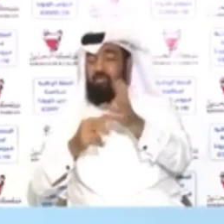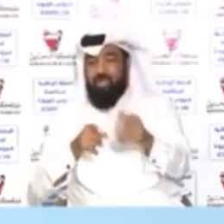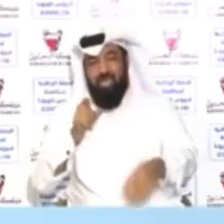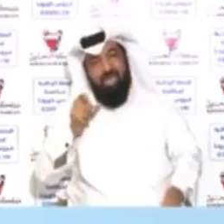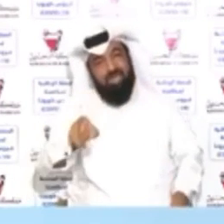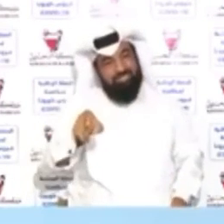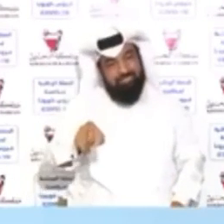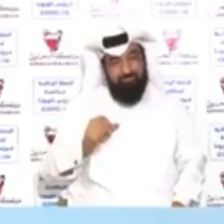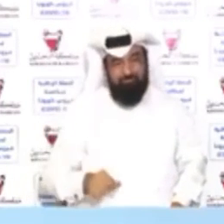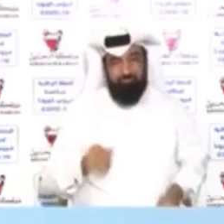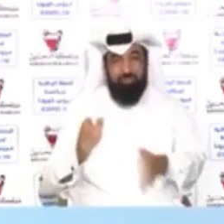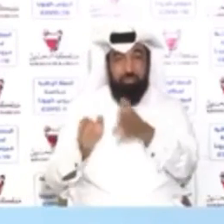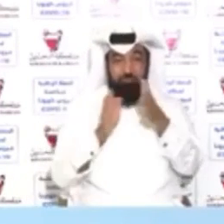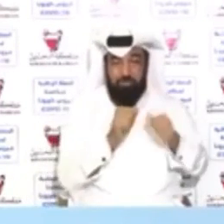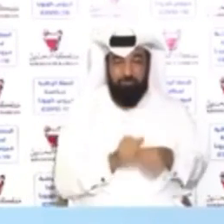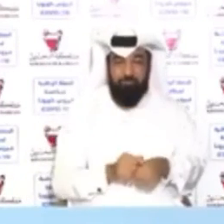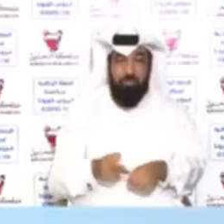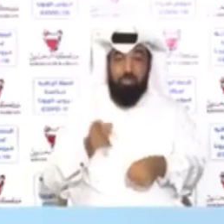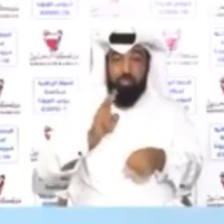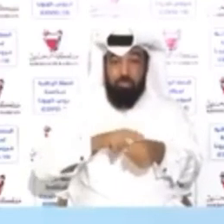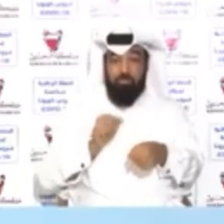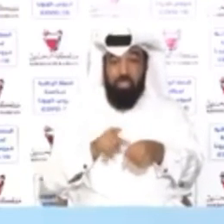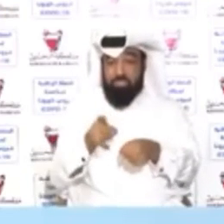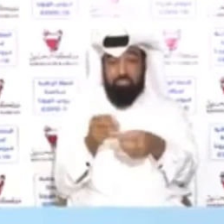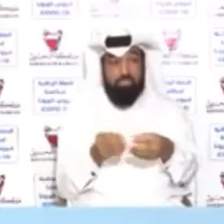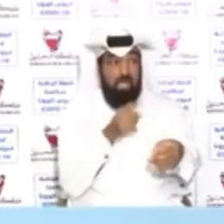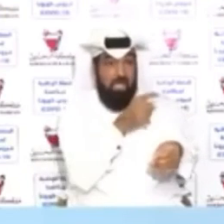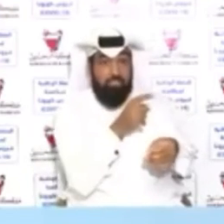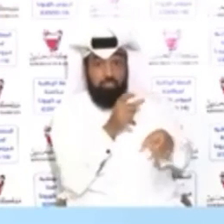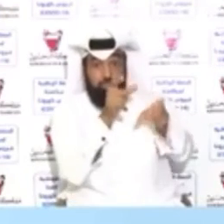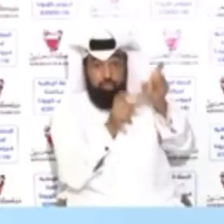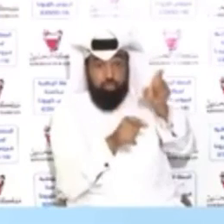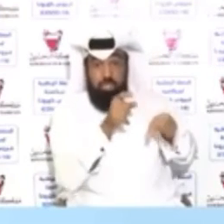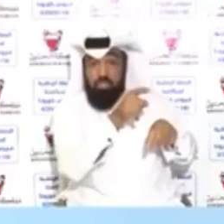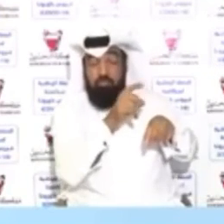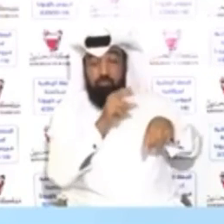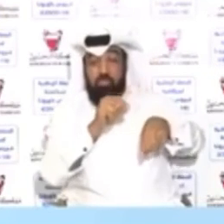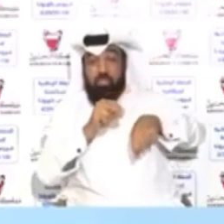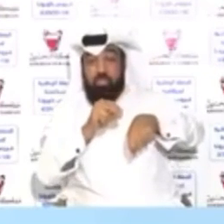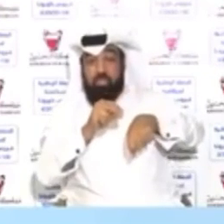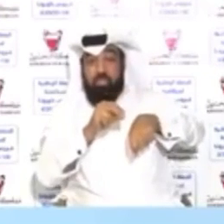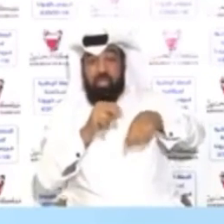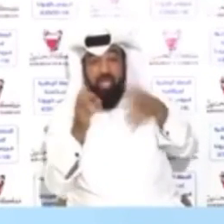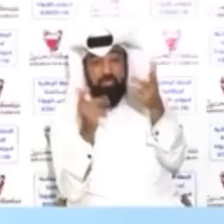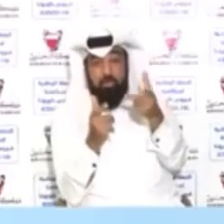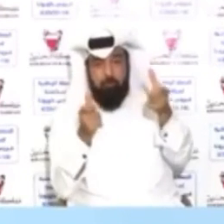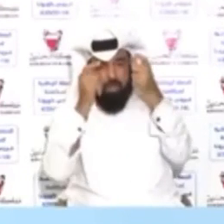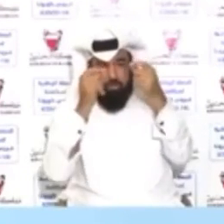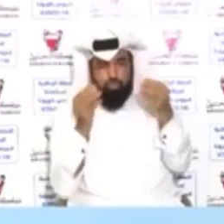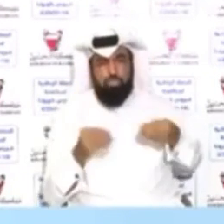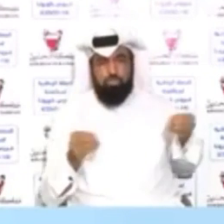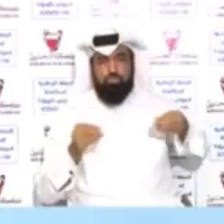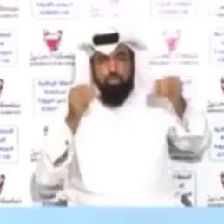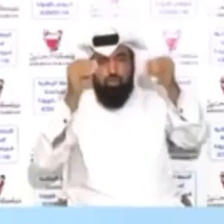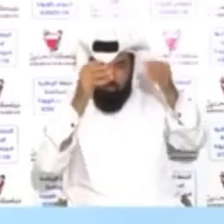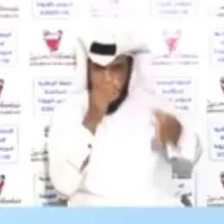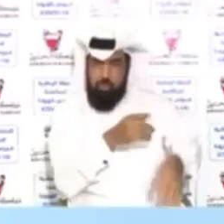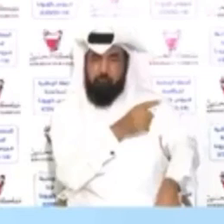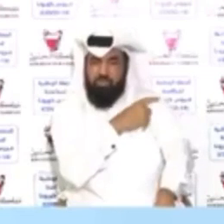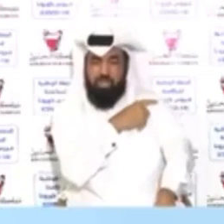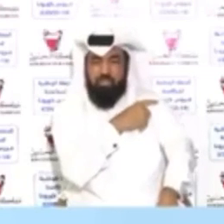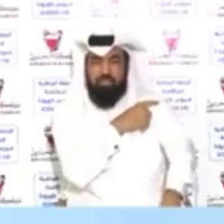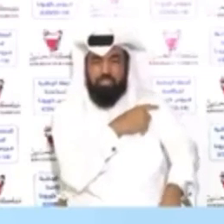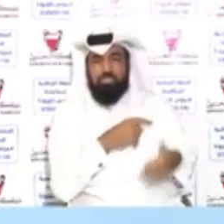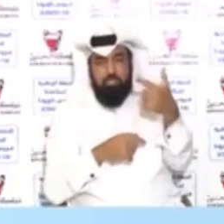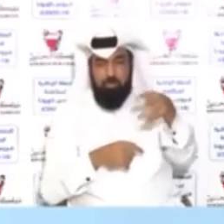يعني الأرقام بزيادة والله هذا معناته أن هناك ما في إجراءات، قد يكون هناك الإجراءات بالعكس صحيحة وأكثر منها، وهذه الحمد لله بفضل